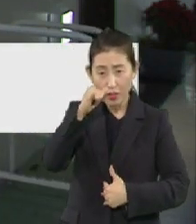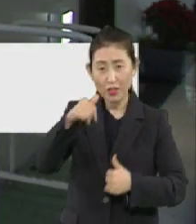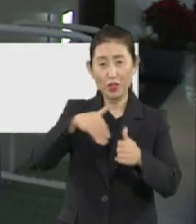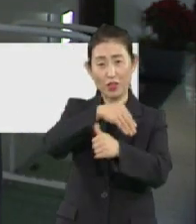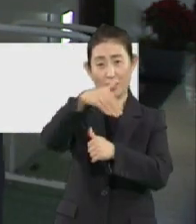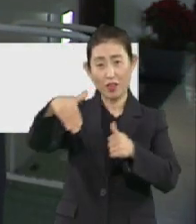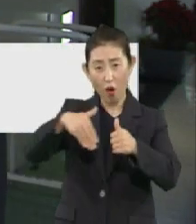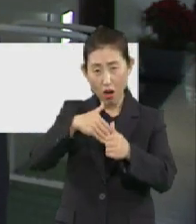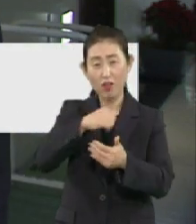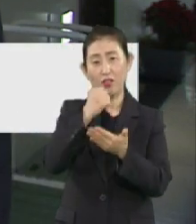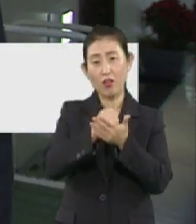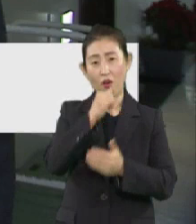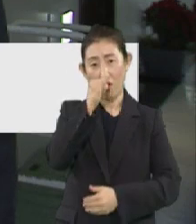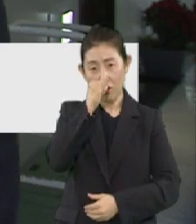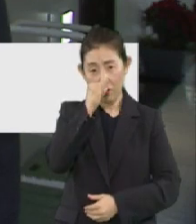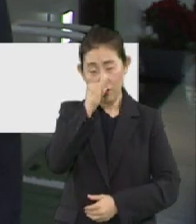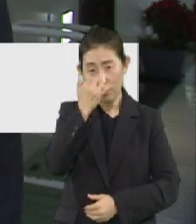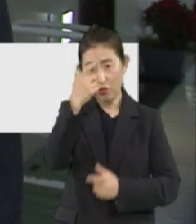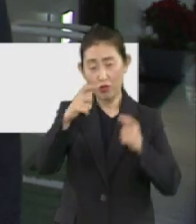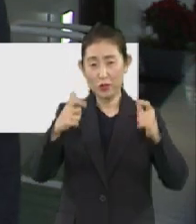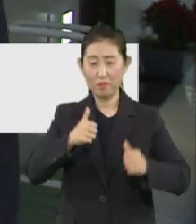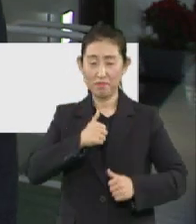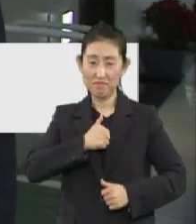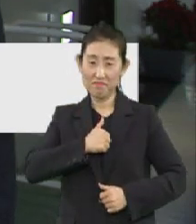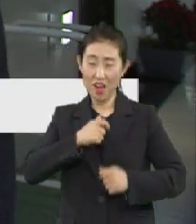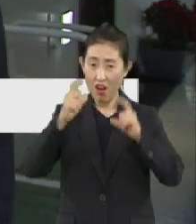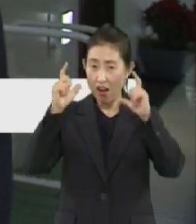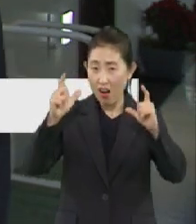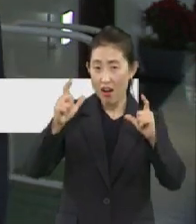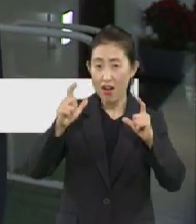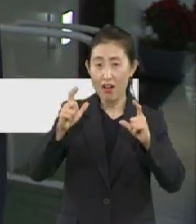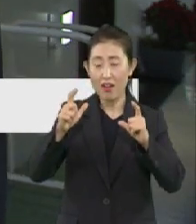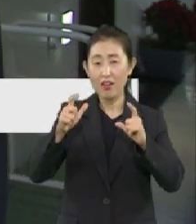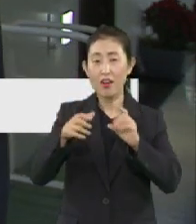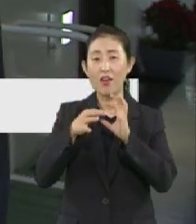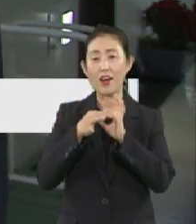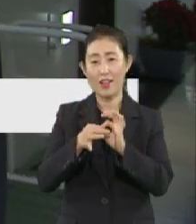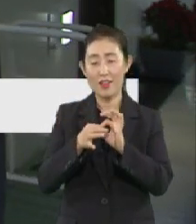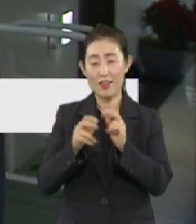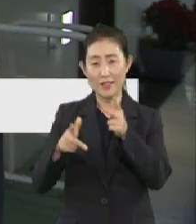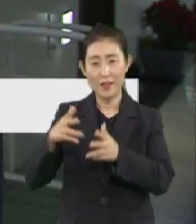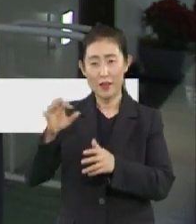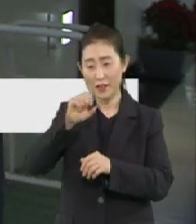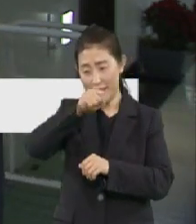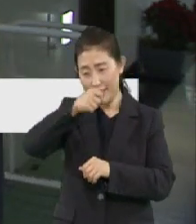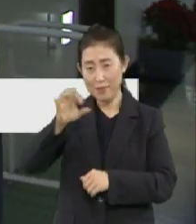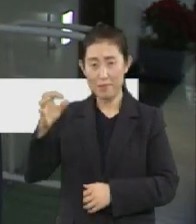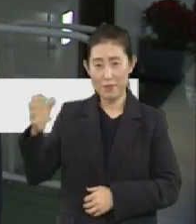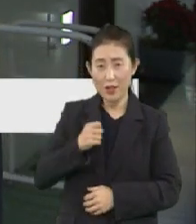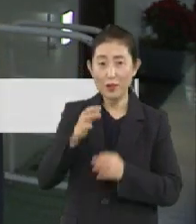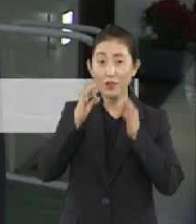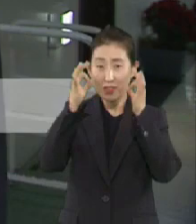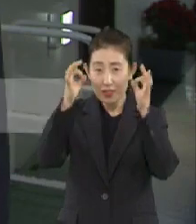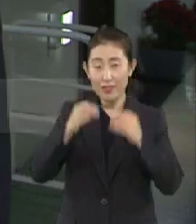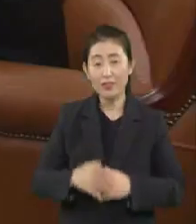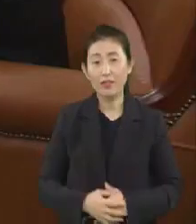통해서 새로운 그 충청권의 위상을 확보하는 그런 사업들을 확보하기 위해서 최선을